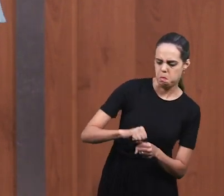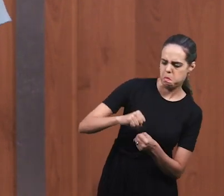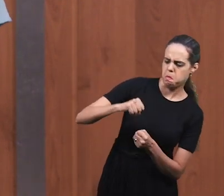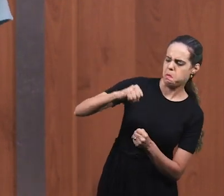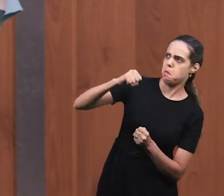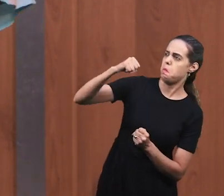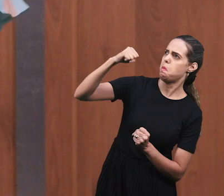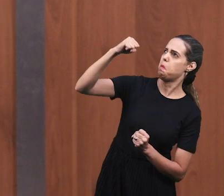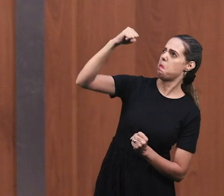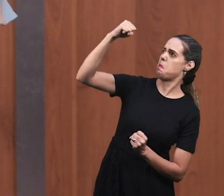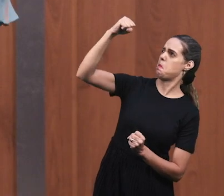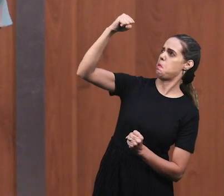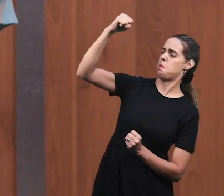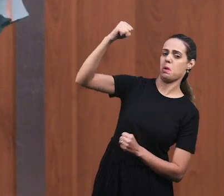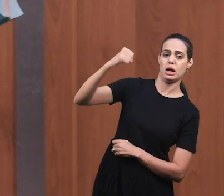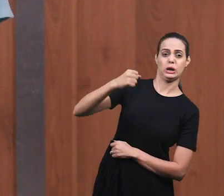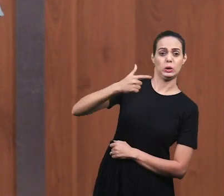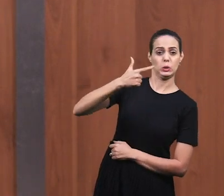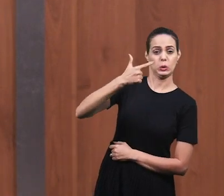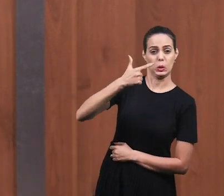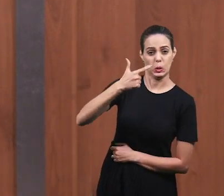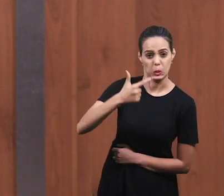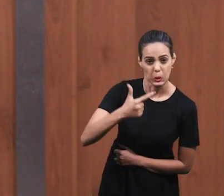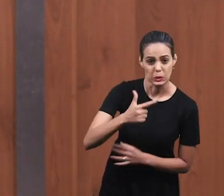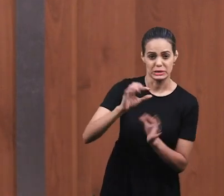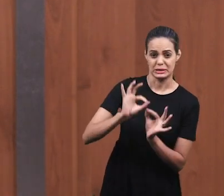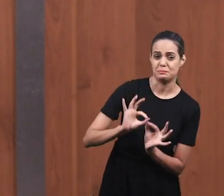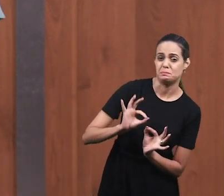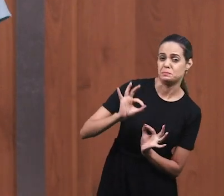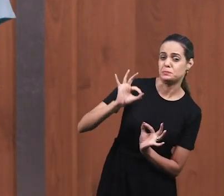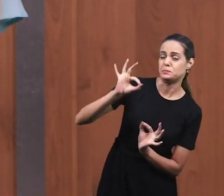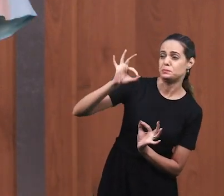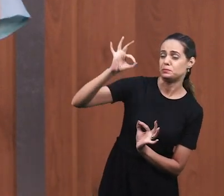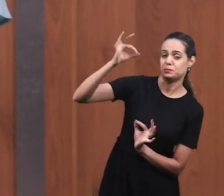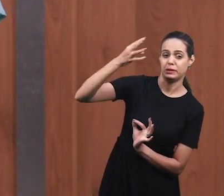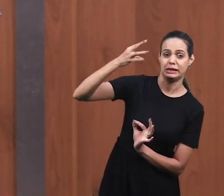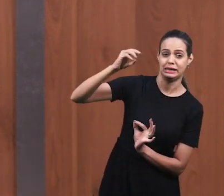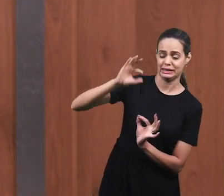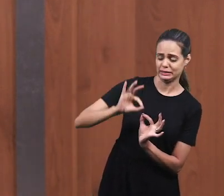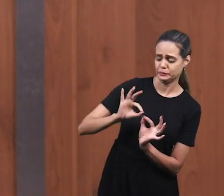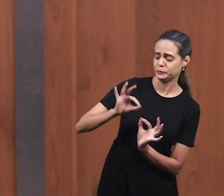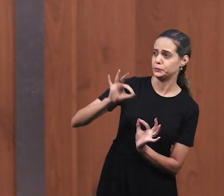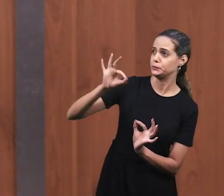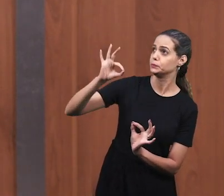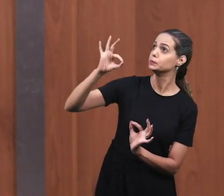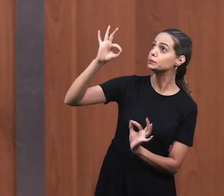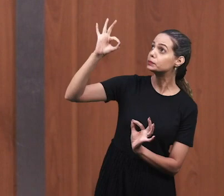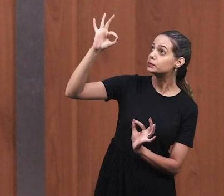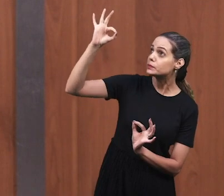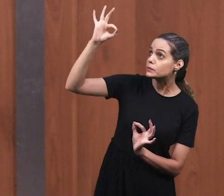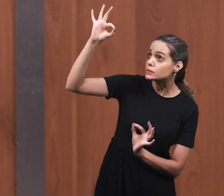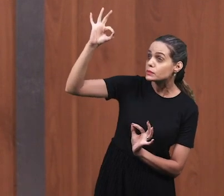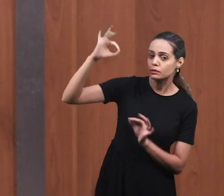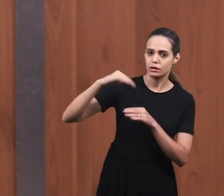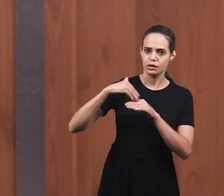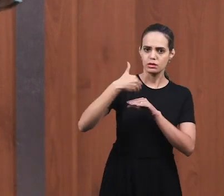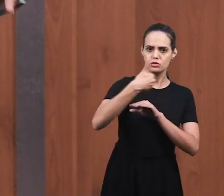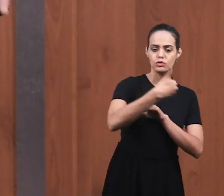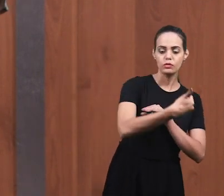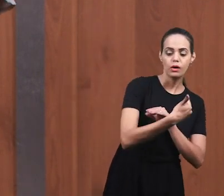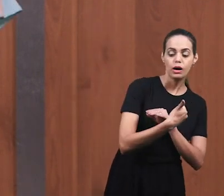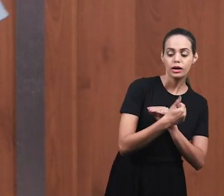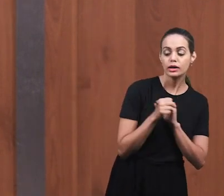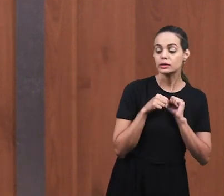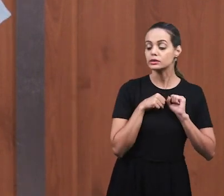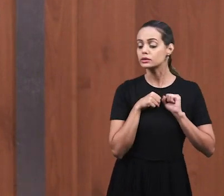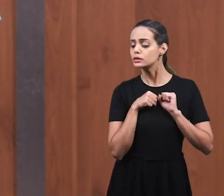haute. Elle avait à peu près 2 mètres et 30 centimètres, de manière que celui qui était à l'extérieur ne pouvait pas voir ce